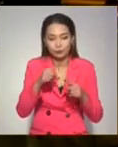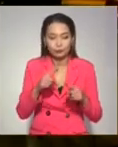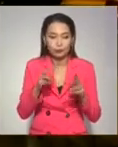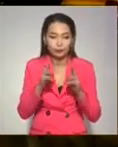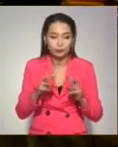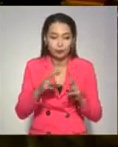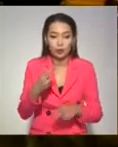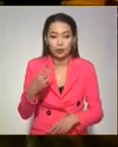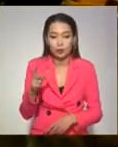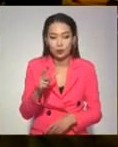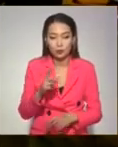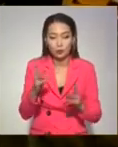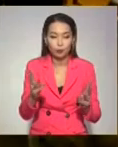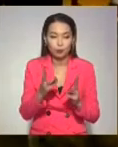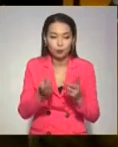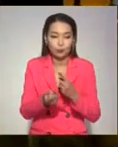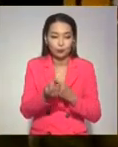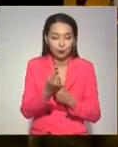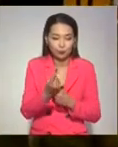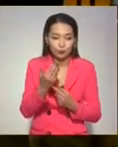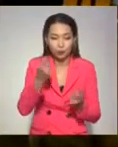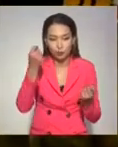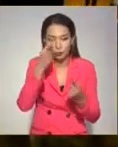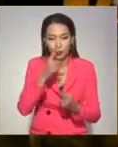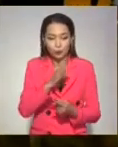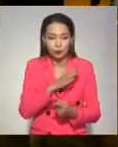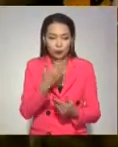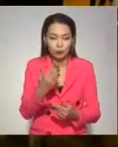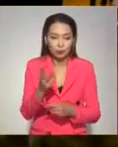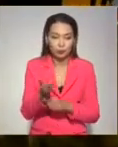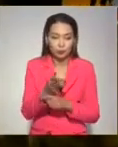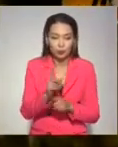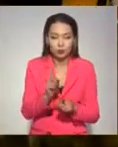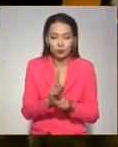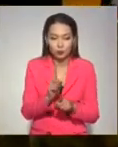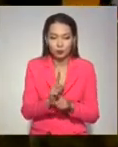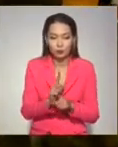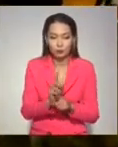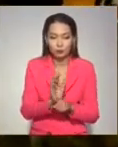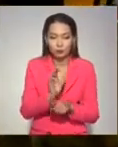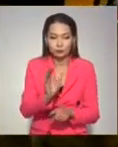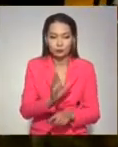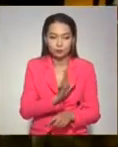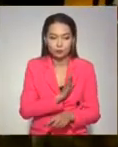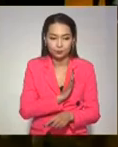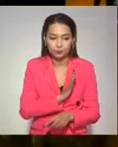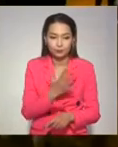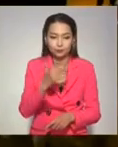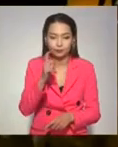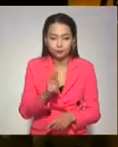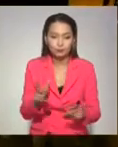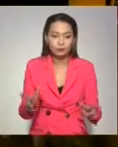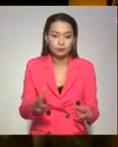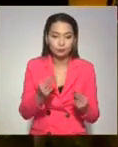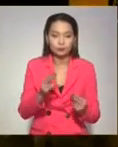Екінші қабатта өрт шықты деп анықталды. Оны сөндіруге бір оқпаны берілді. 5 адам